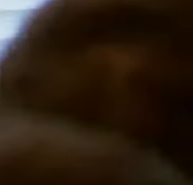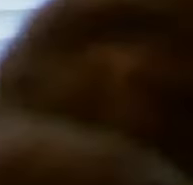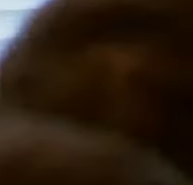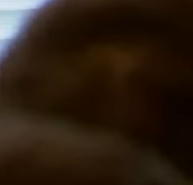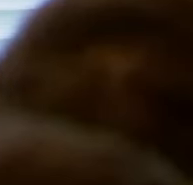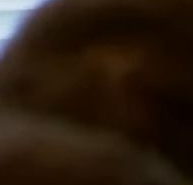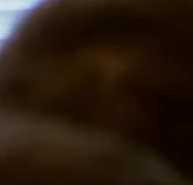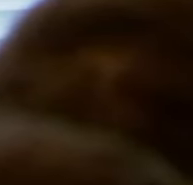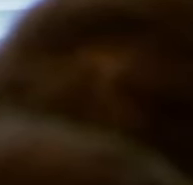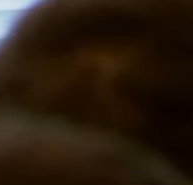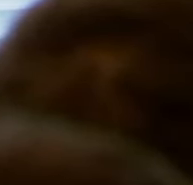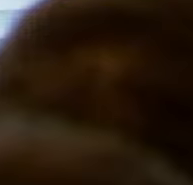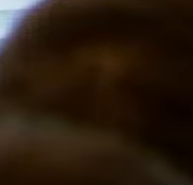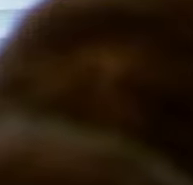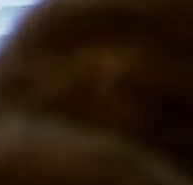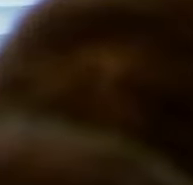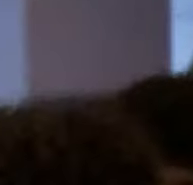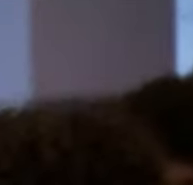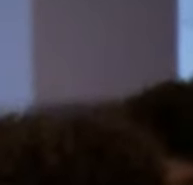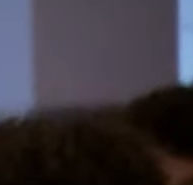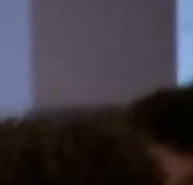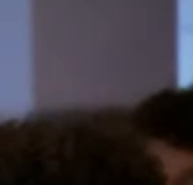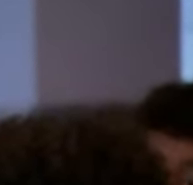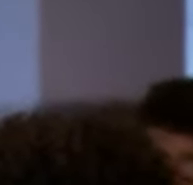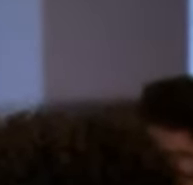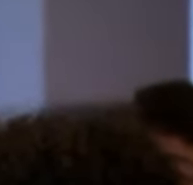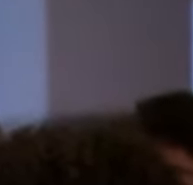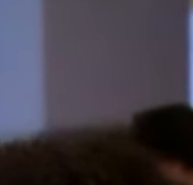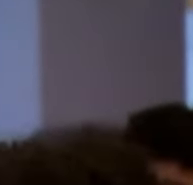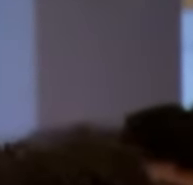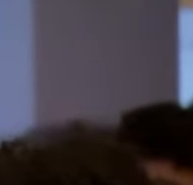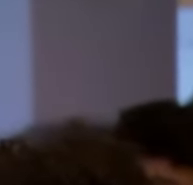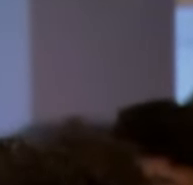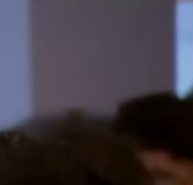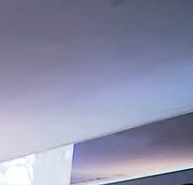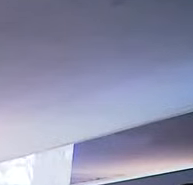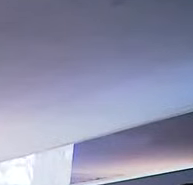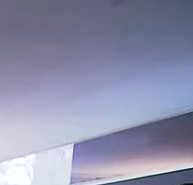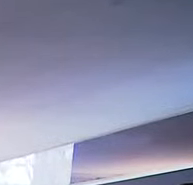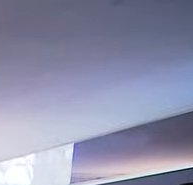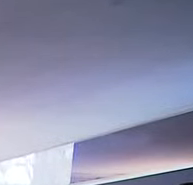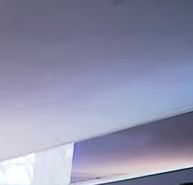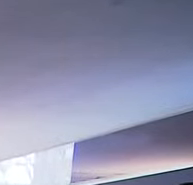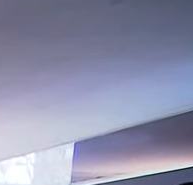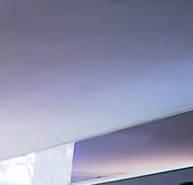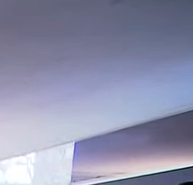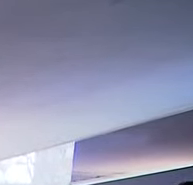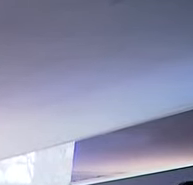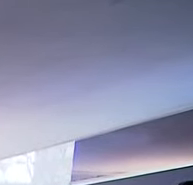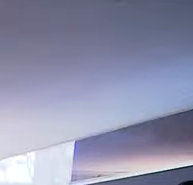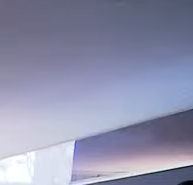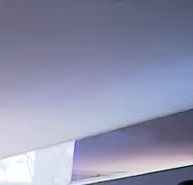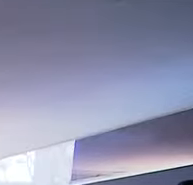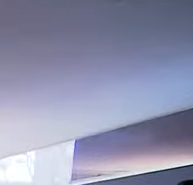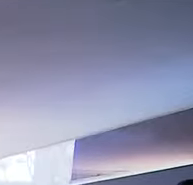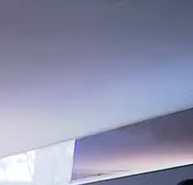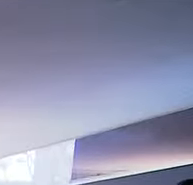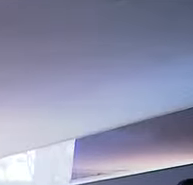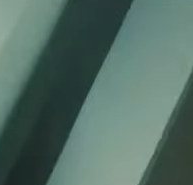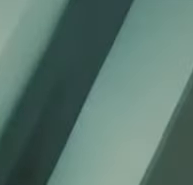Vaters, eines KZ-Überlebenden. Wenn Zeitzeugen sterben, werden manche ihrer Nachkommen zu